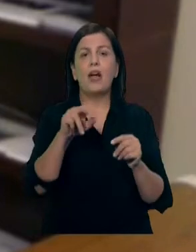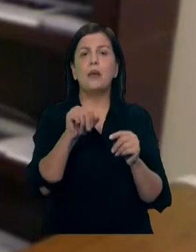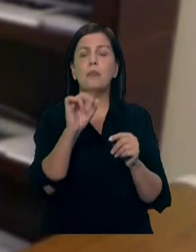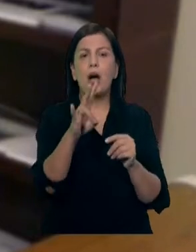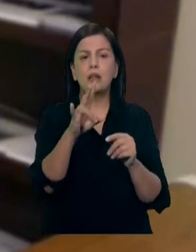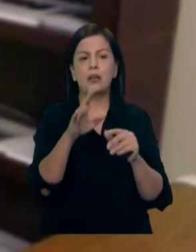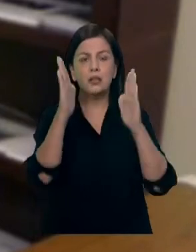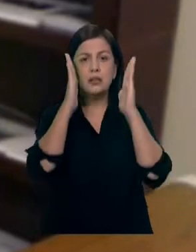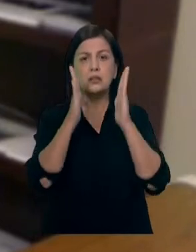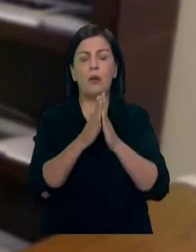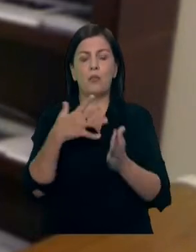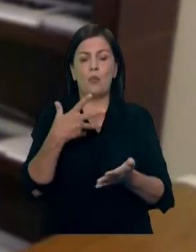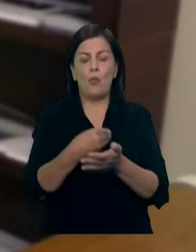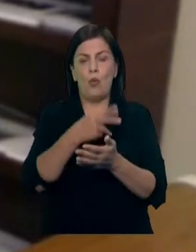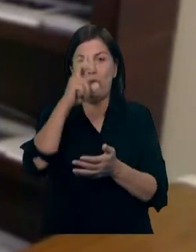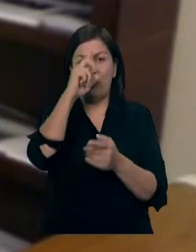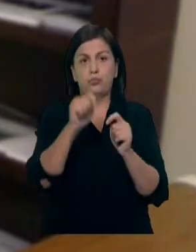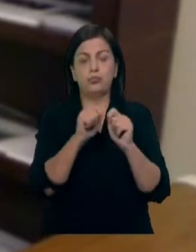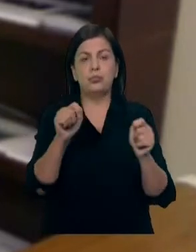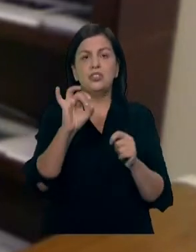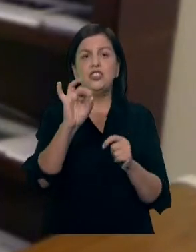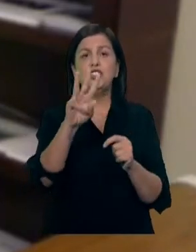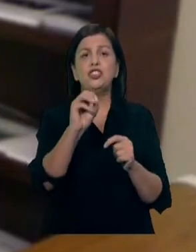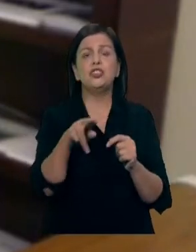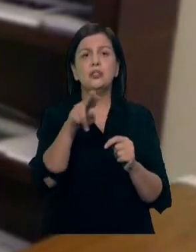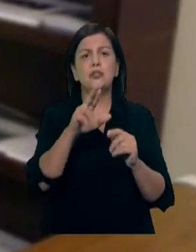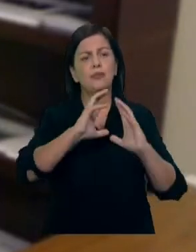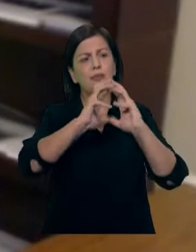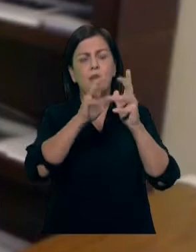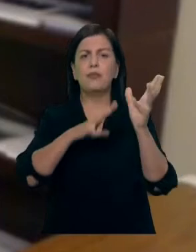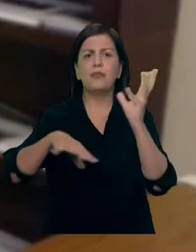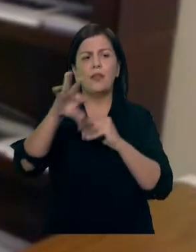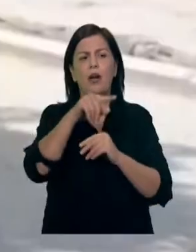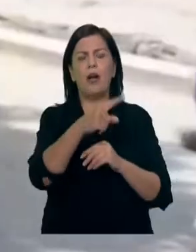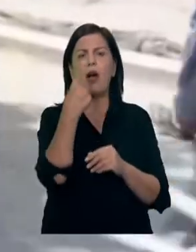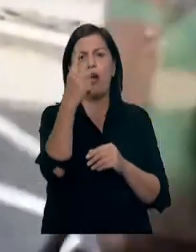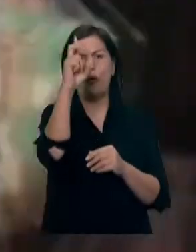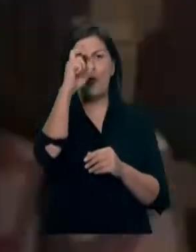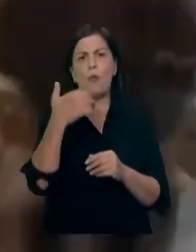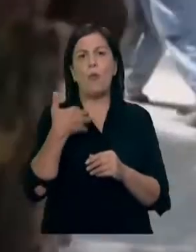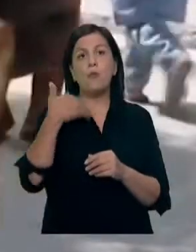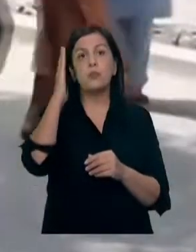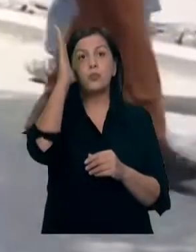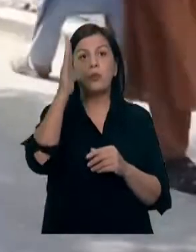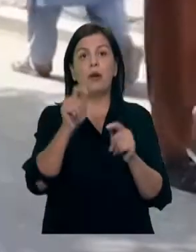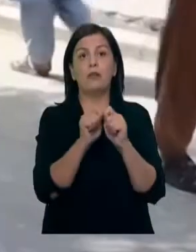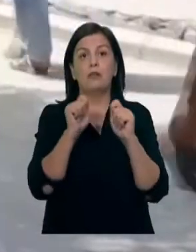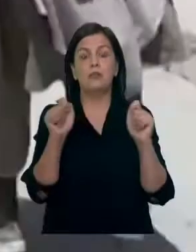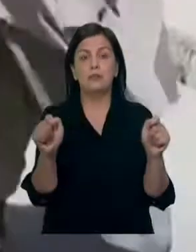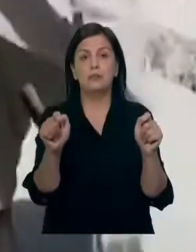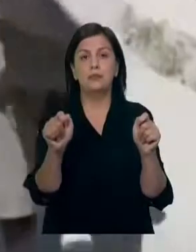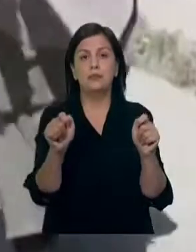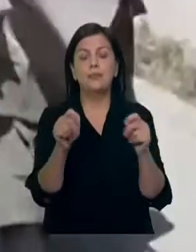İslam idarəçiliyi axtarışında olsa da, IŞİD bütün müsəlman dünyası üçün tək bir dövlət istəyir. Belə görünür ki,